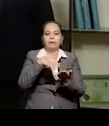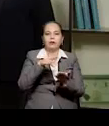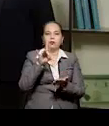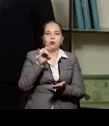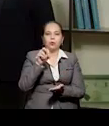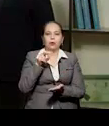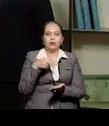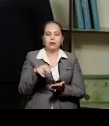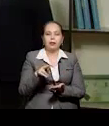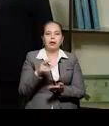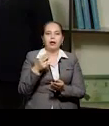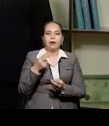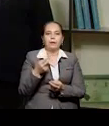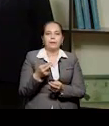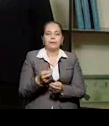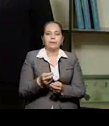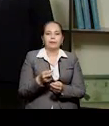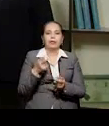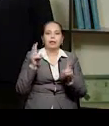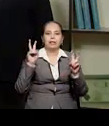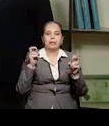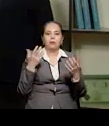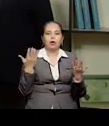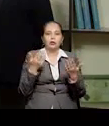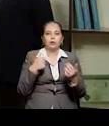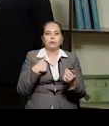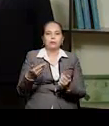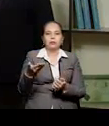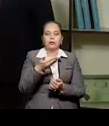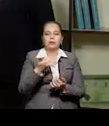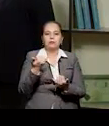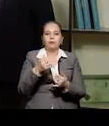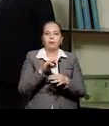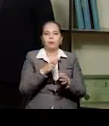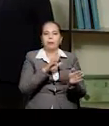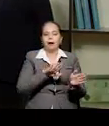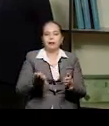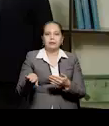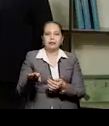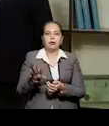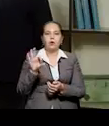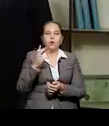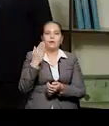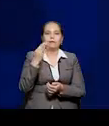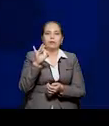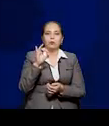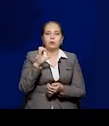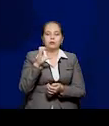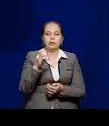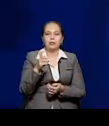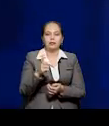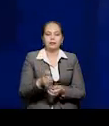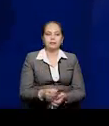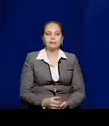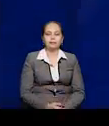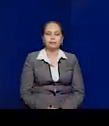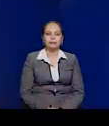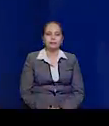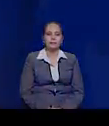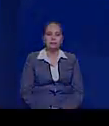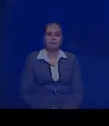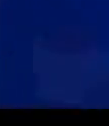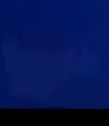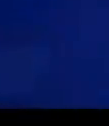видеоролик на ту тему, которую мы с вами сегодня проходили, о вирусах. Вирус – это не